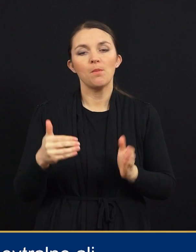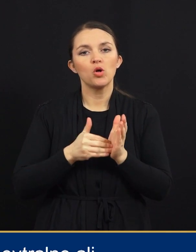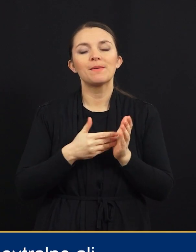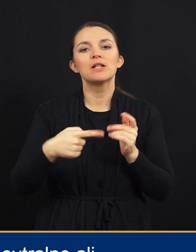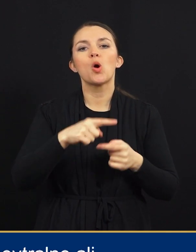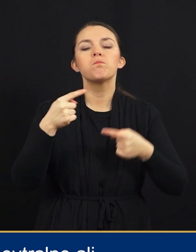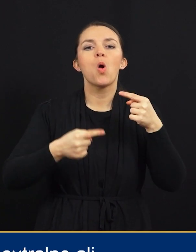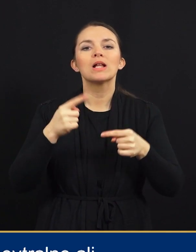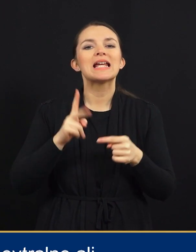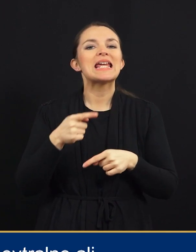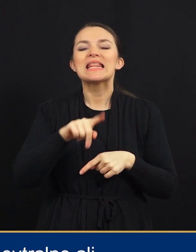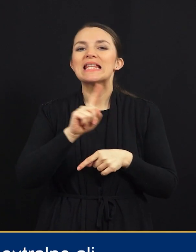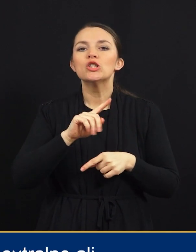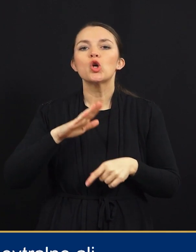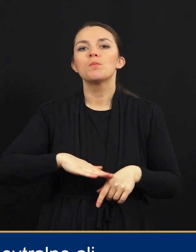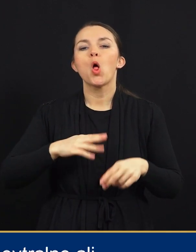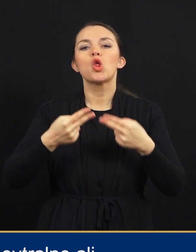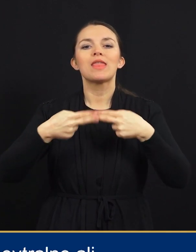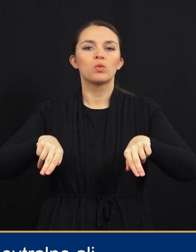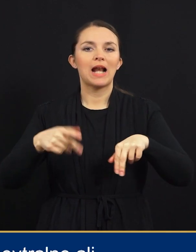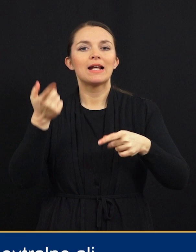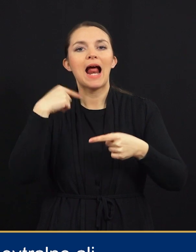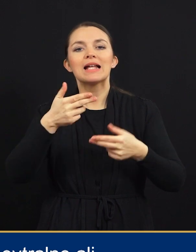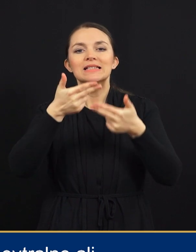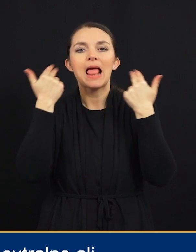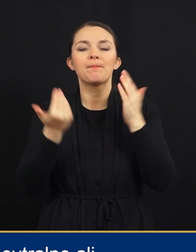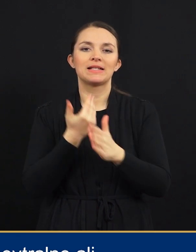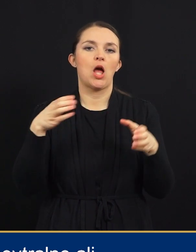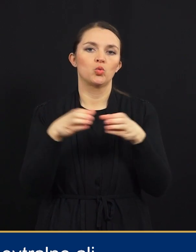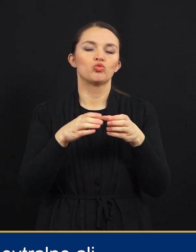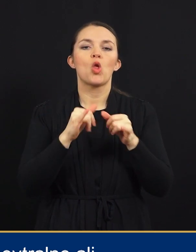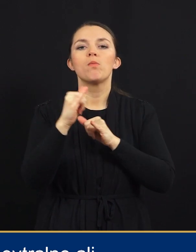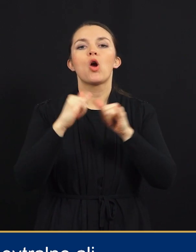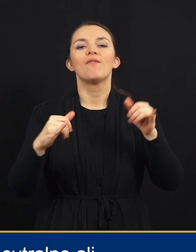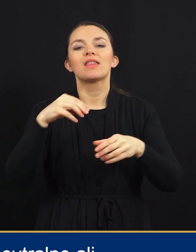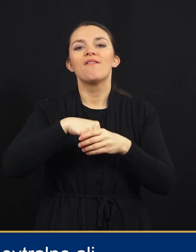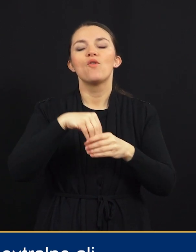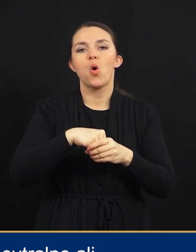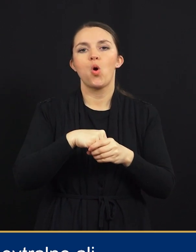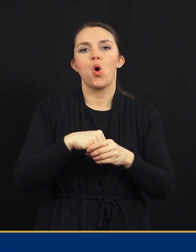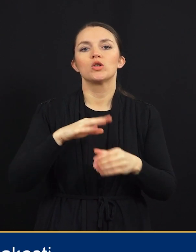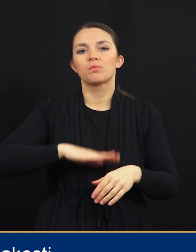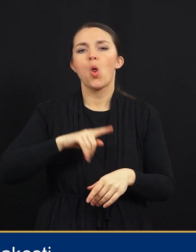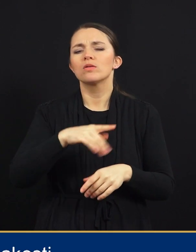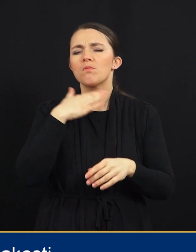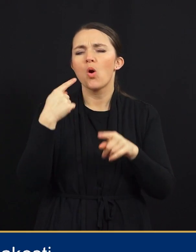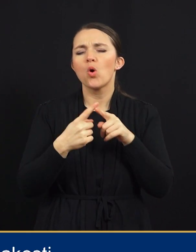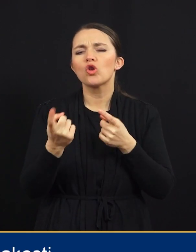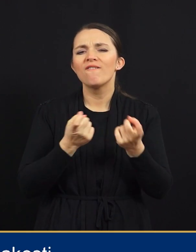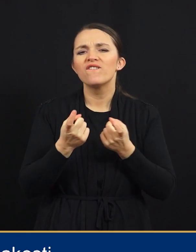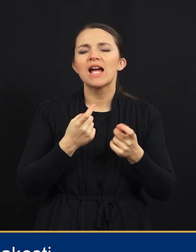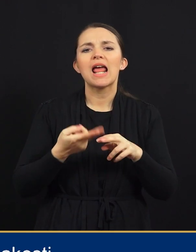Potrebne so politike, ki niso spolno nevtralne ali celo slepe za družbeno oblikovanje vloge spolov, ki so pogosto